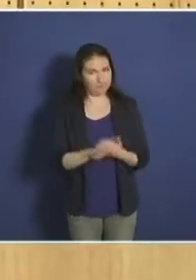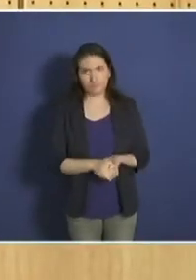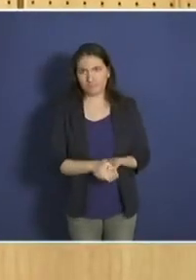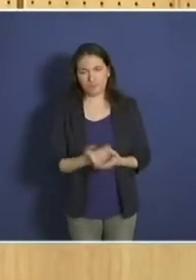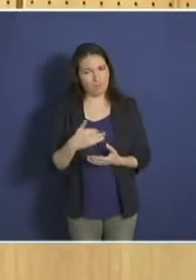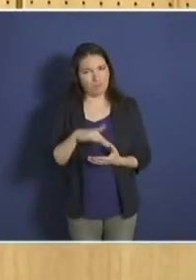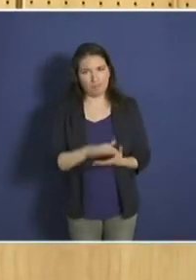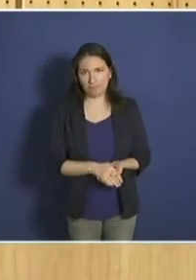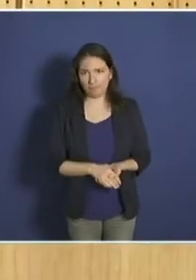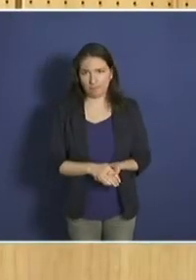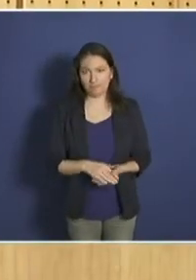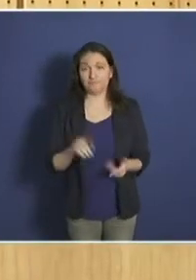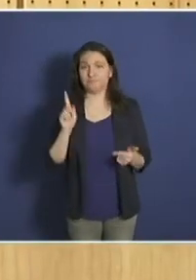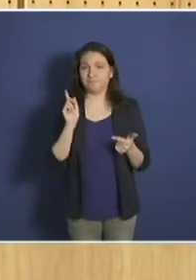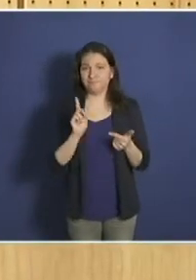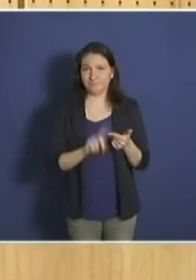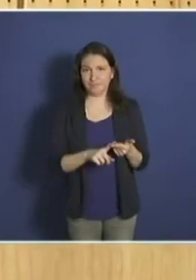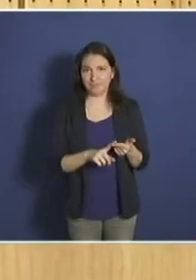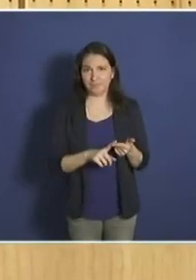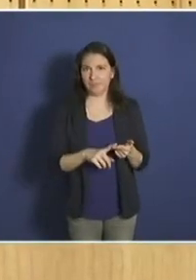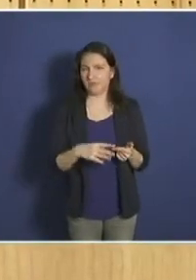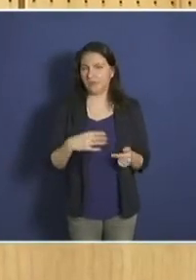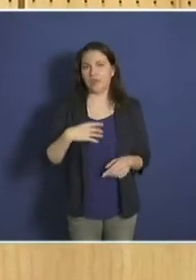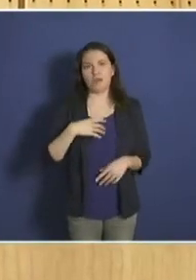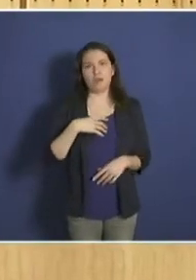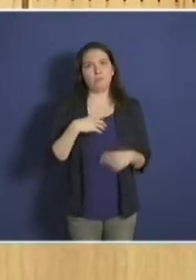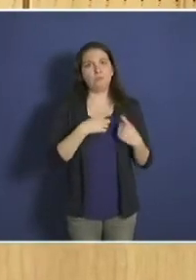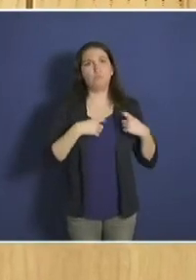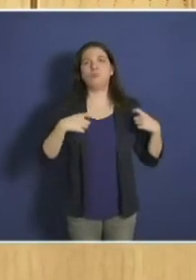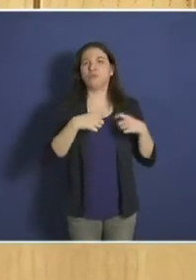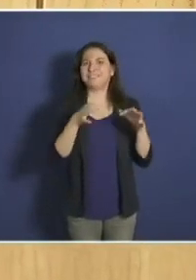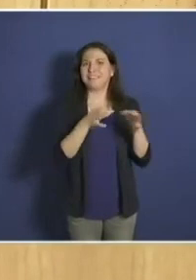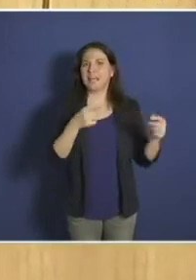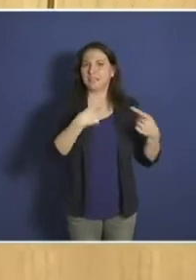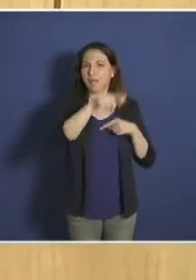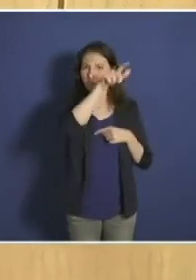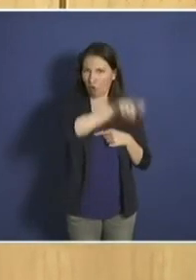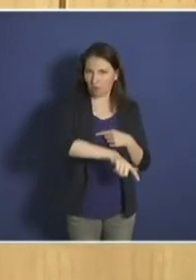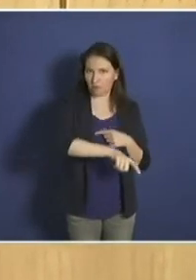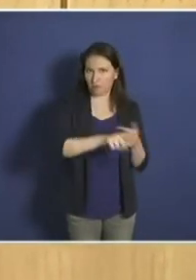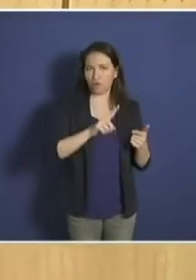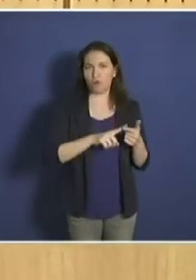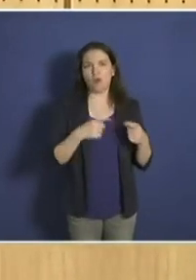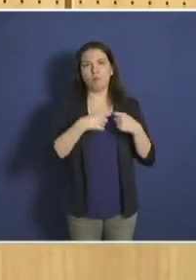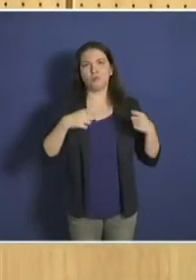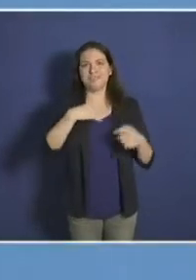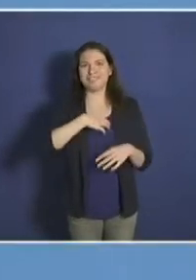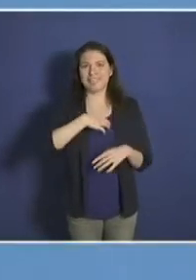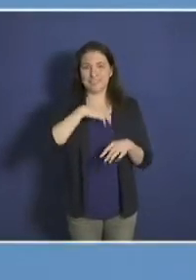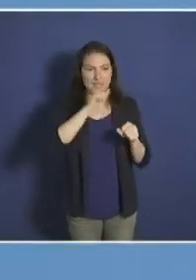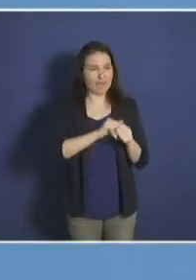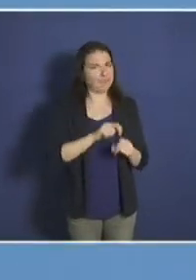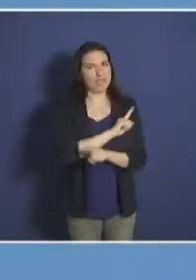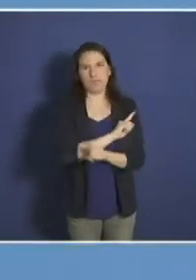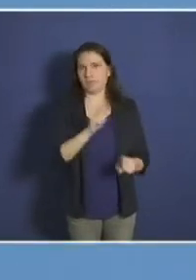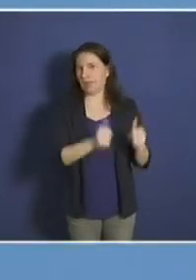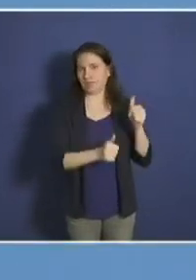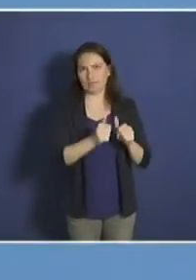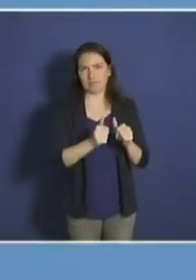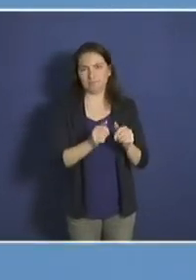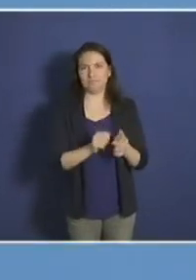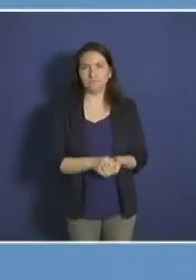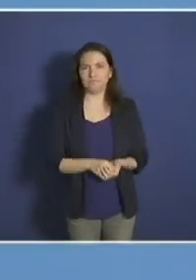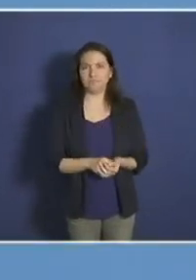Und dann, also weder als Bundestagsabgeordnete noch für das Amt der Bundeskanzlerin. Und dann habe ich gesagt,